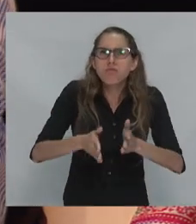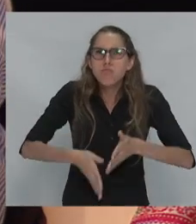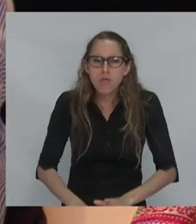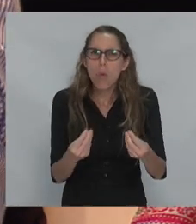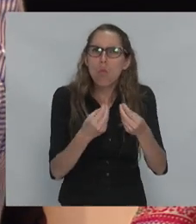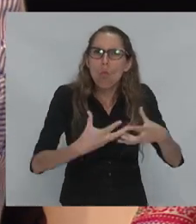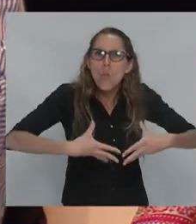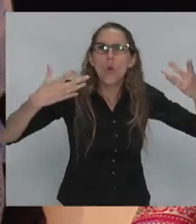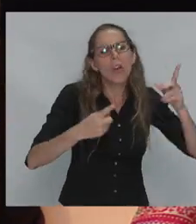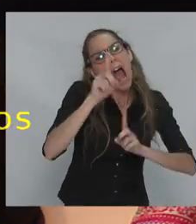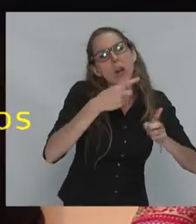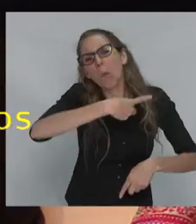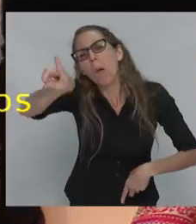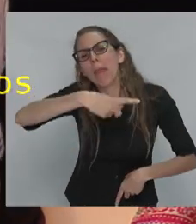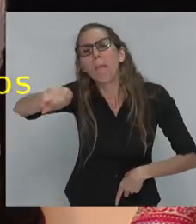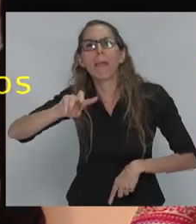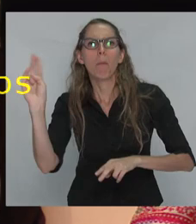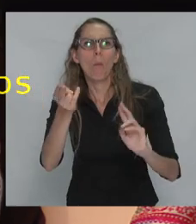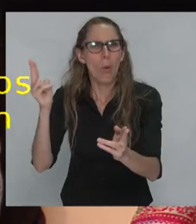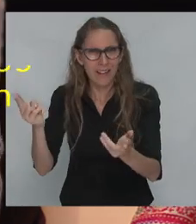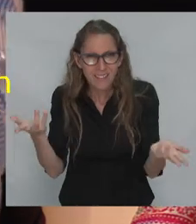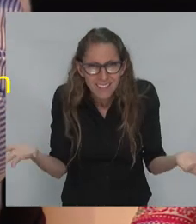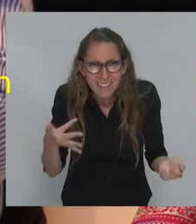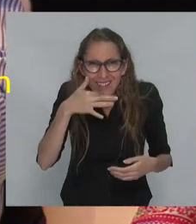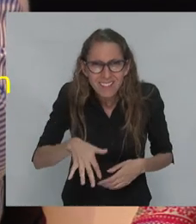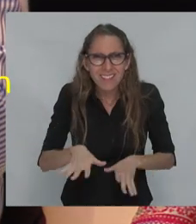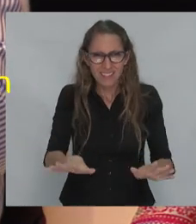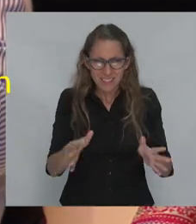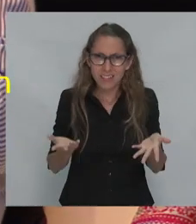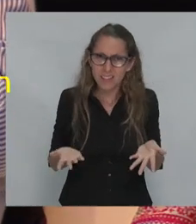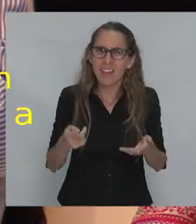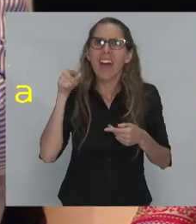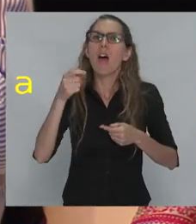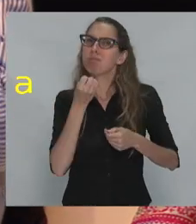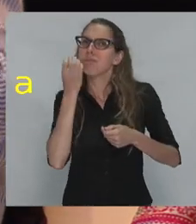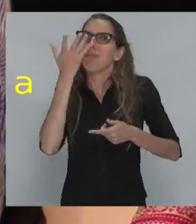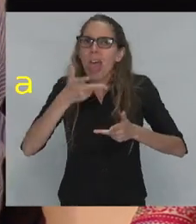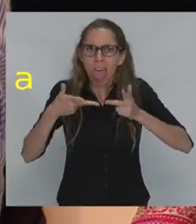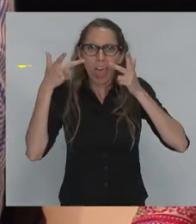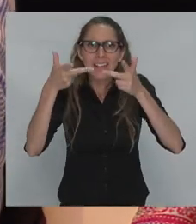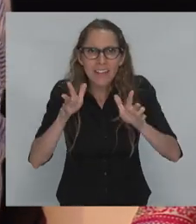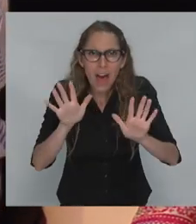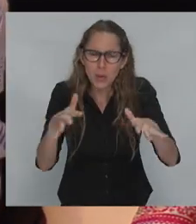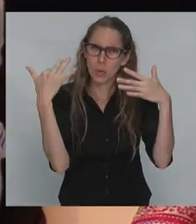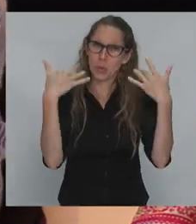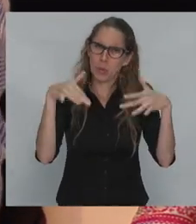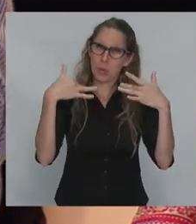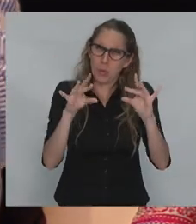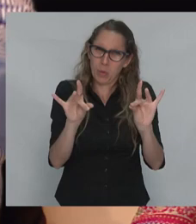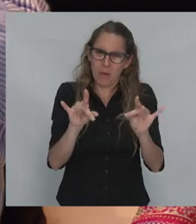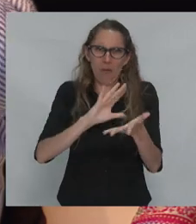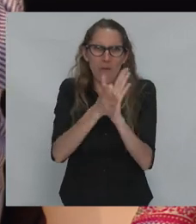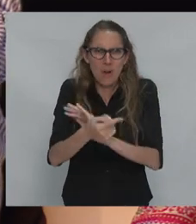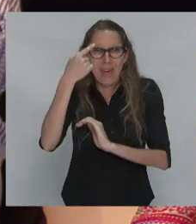et le fascisme de ce type de déclaration. Donc, ces